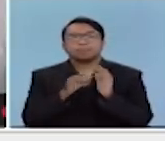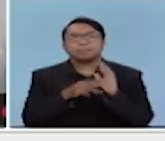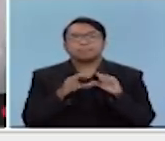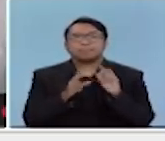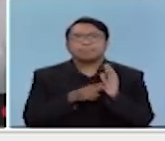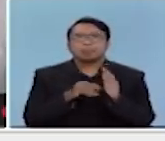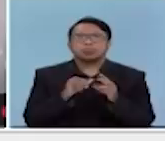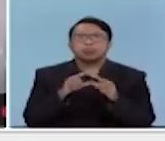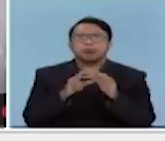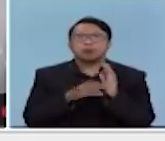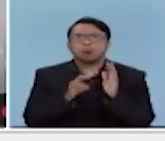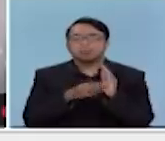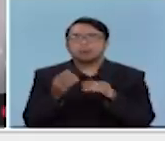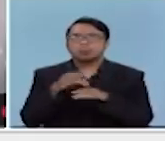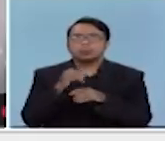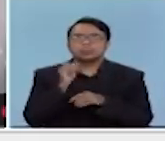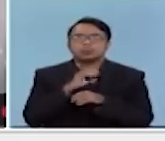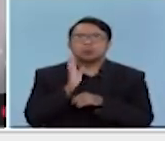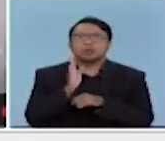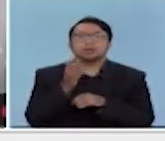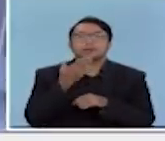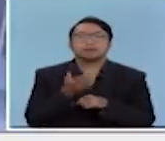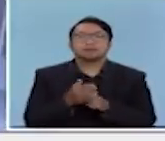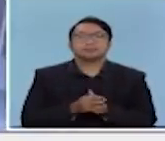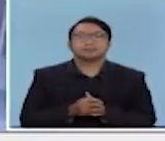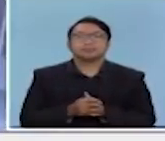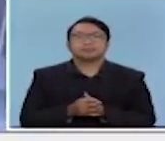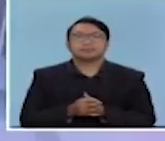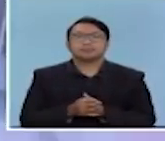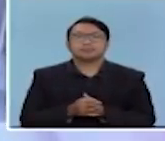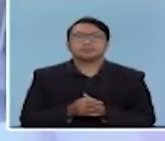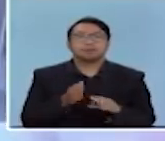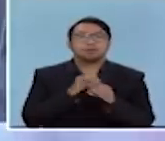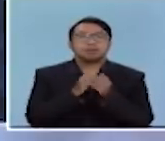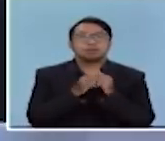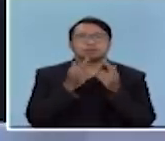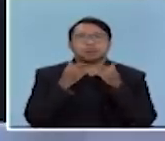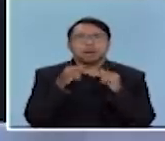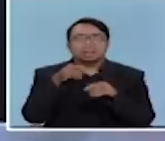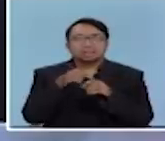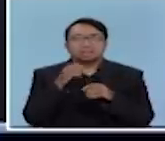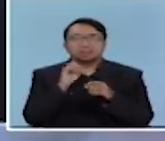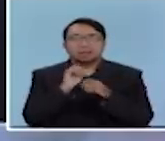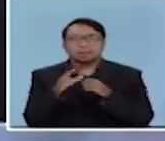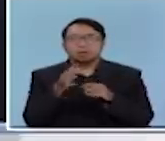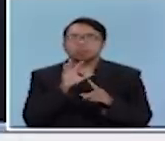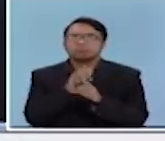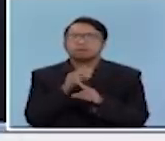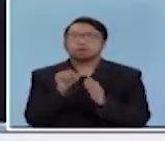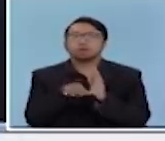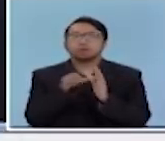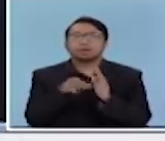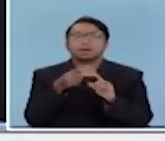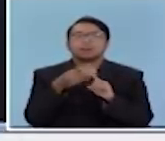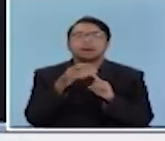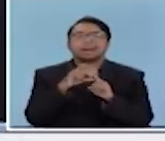yang sudah memberikan informasi dan juga tanggapannya di iNews Siang. Pemirsa, sebelumnya kasus prank bingkisan berisi sampah pernah menjerat